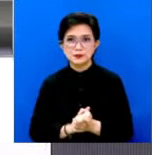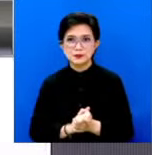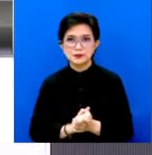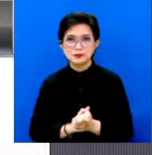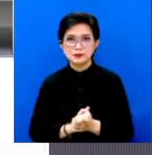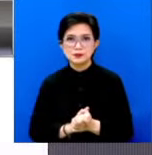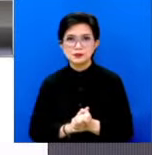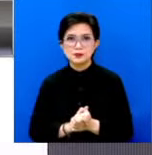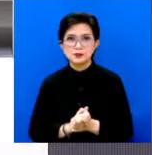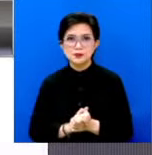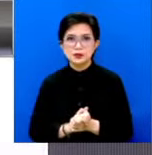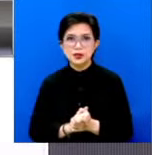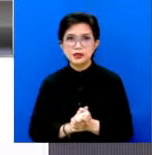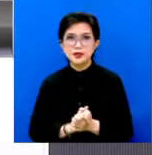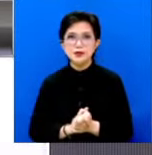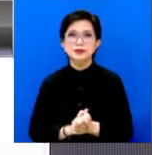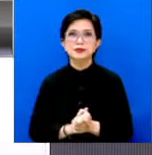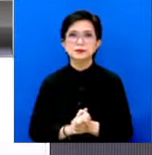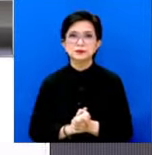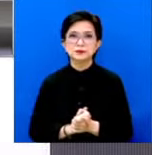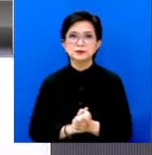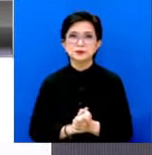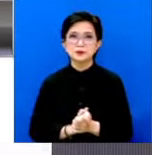Tofai Teligin Meraik